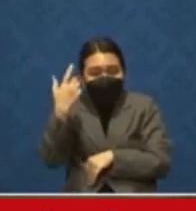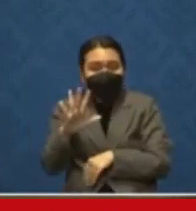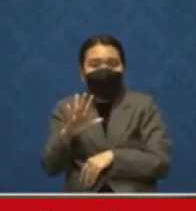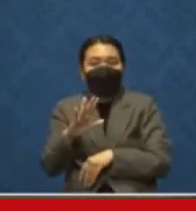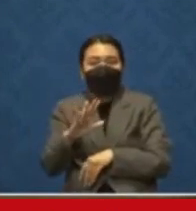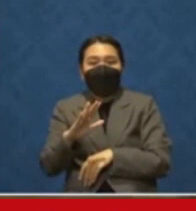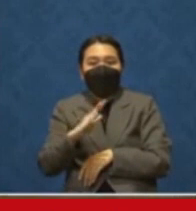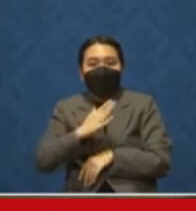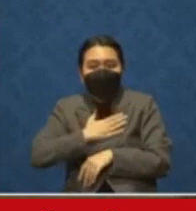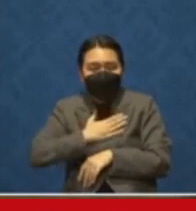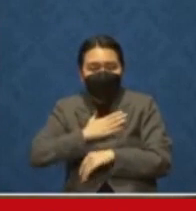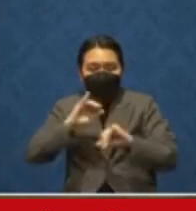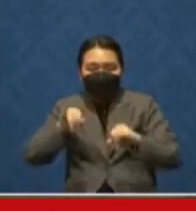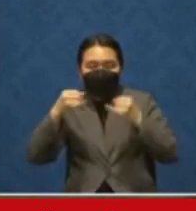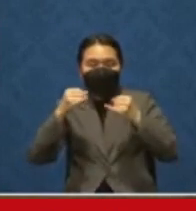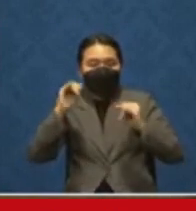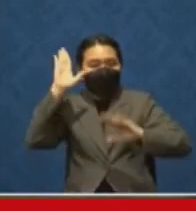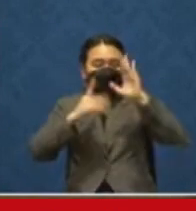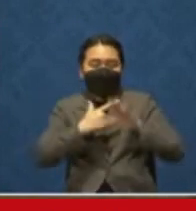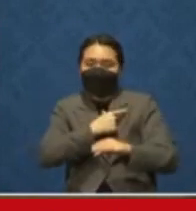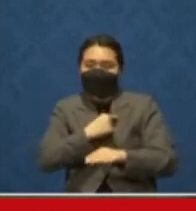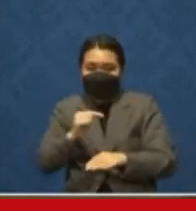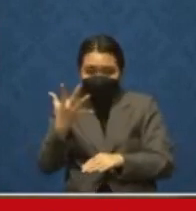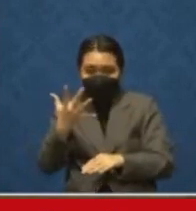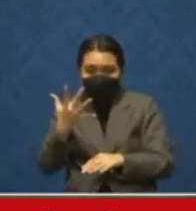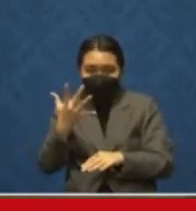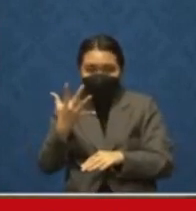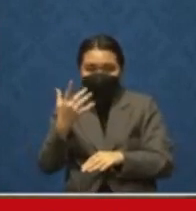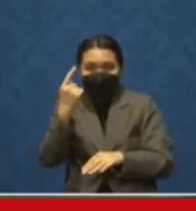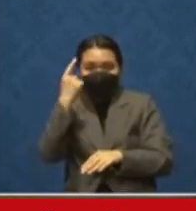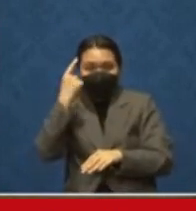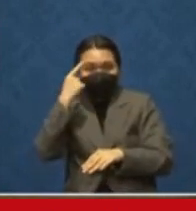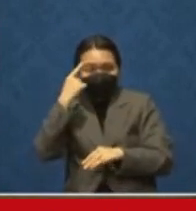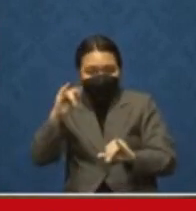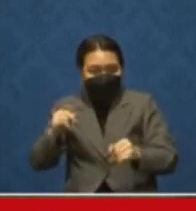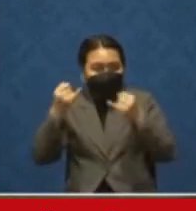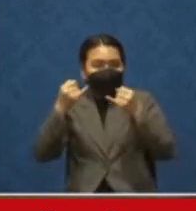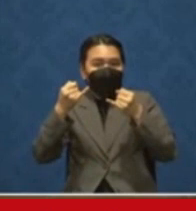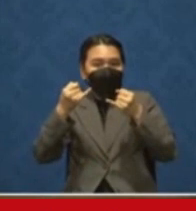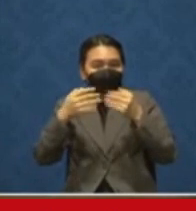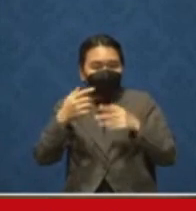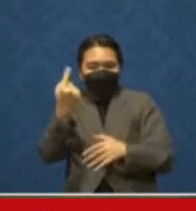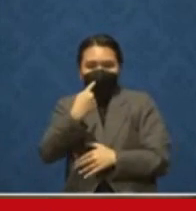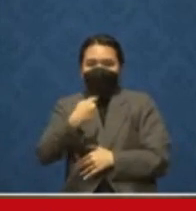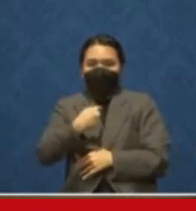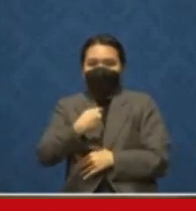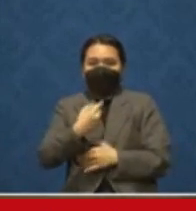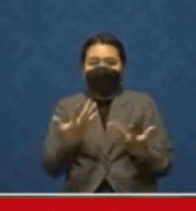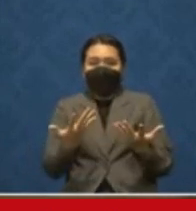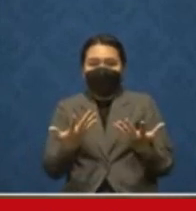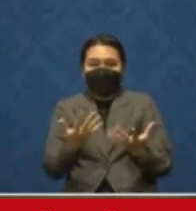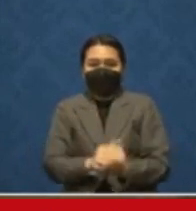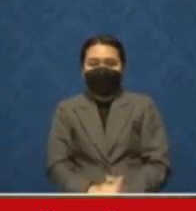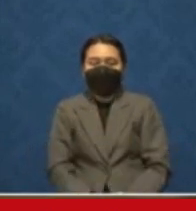ในใจนะว่าจะเอาเพิ่งรู้หรอถ้าท่านประยุทธ์ Ruเอาเพิ่งรู้หรอว่าผม